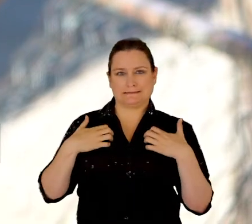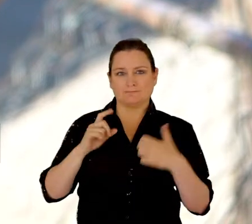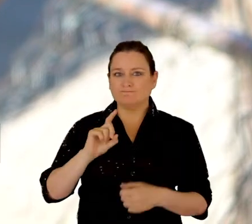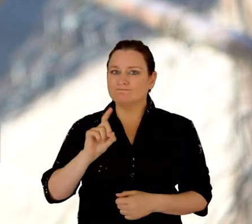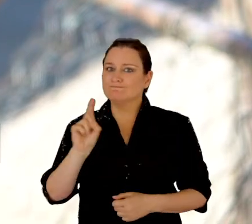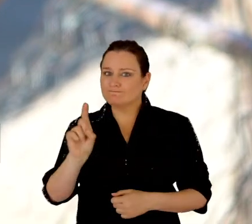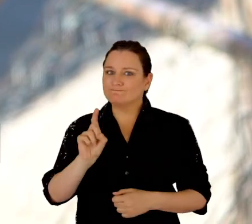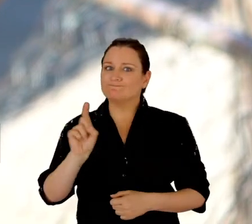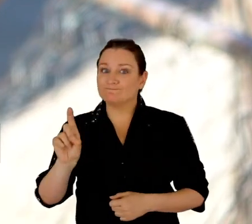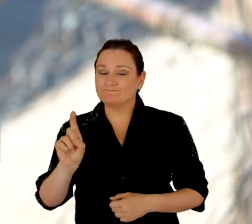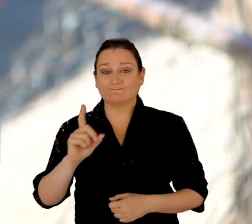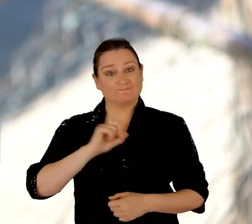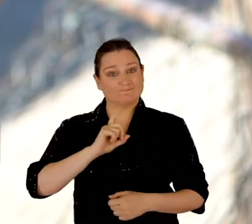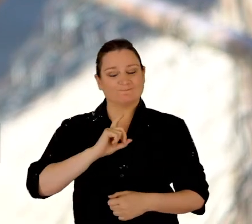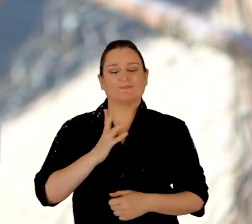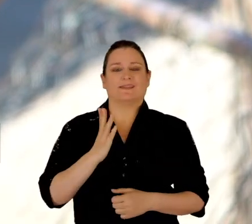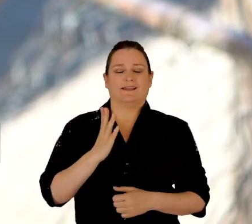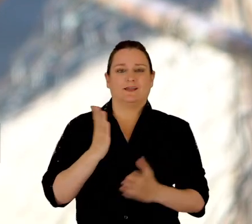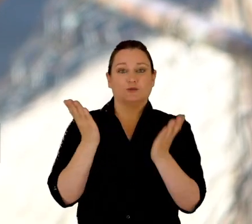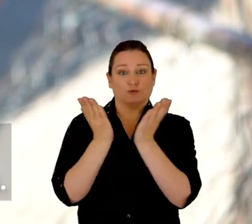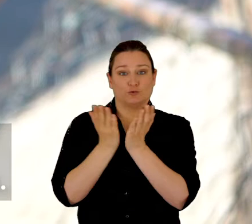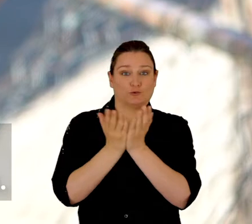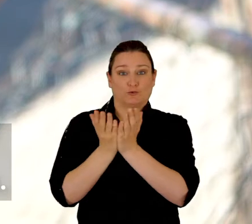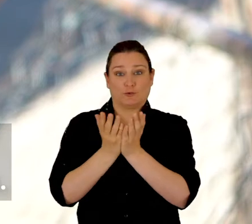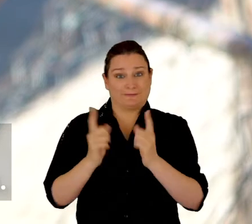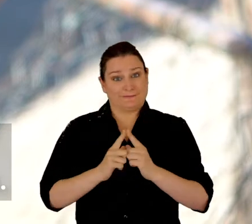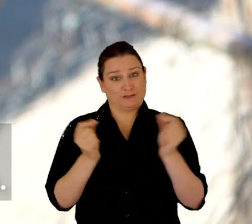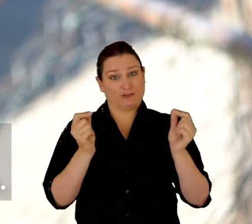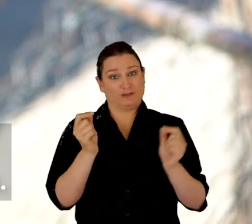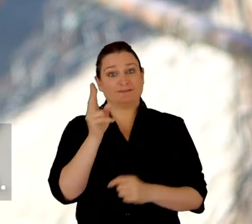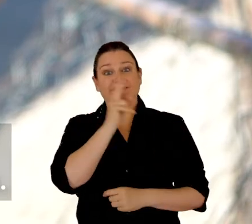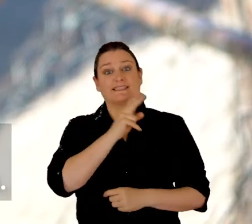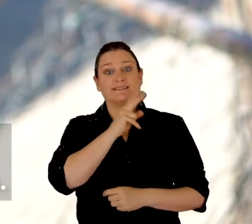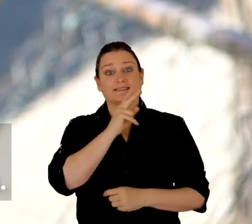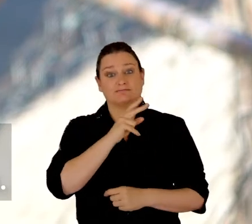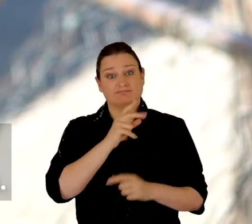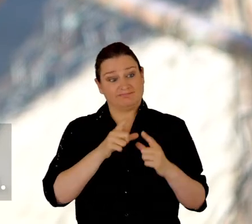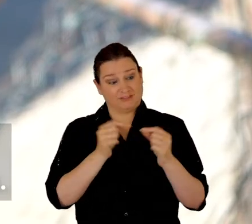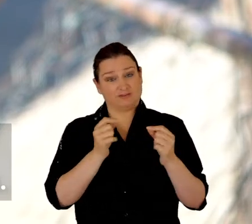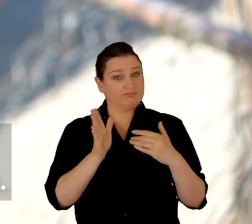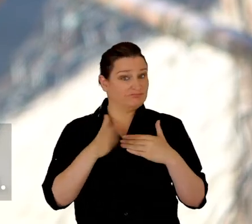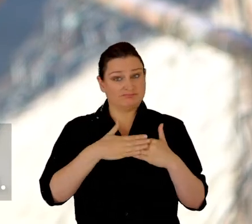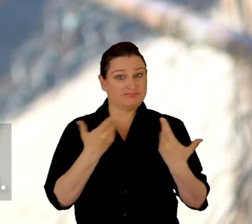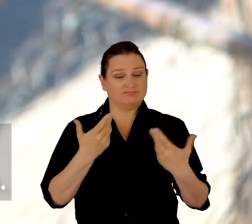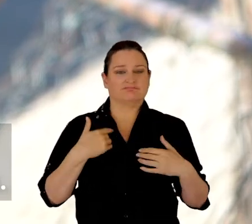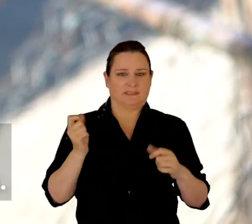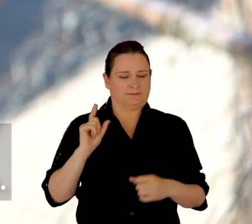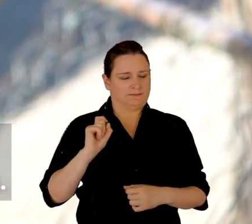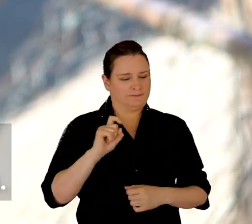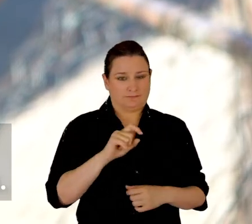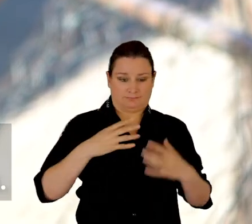een vreselike avontuur geweest. Om zodra die school is vrijdag